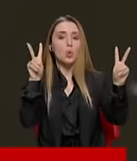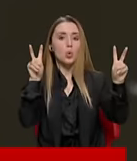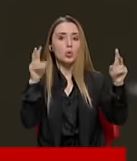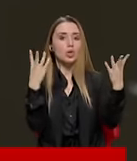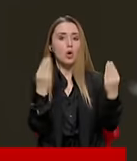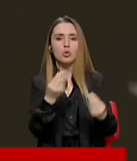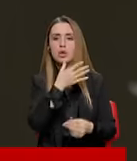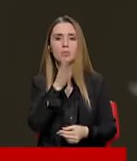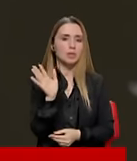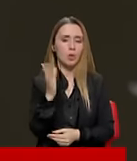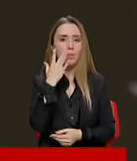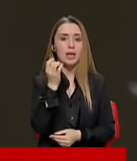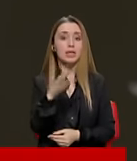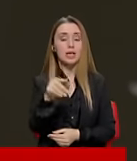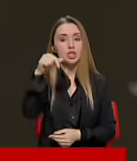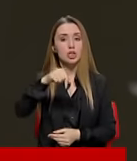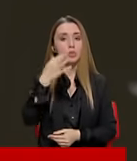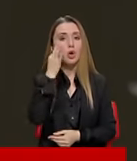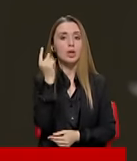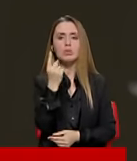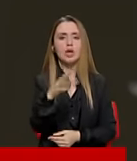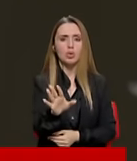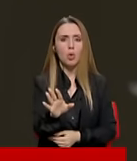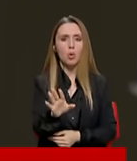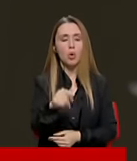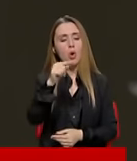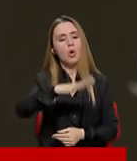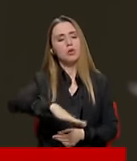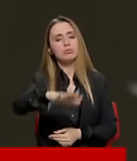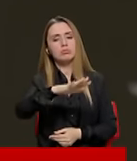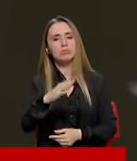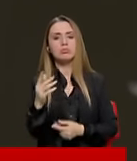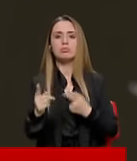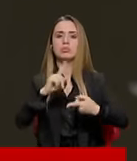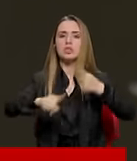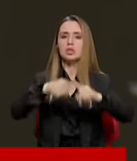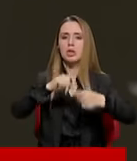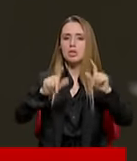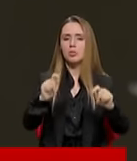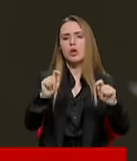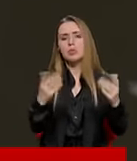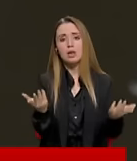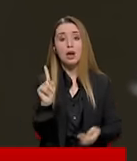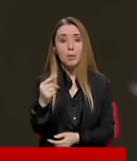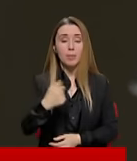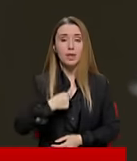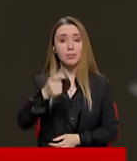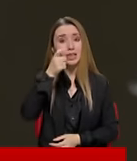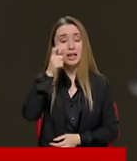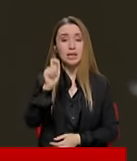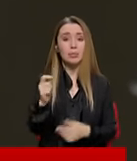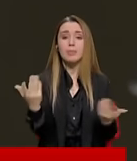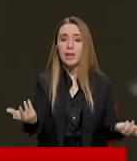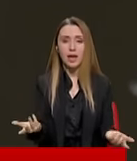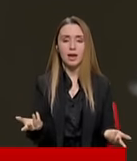ne olacağı Henüz belli değil Şu anda öyle bir uygulama yok ve sahada siyaset yapıyorlar yapsınlar ama benim dikkat ettiğim